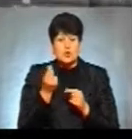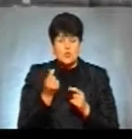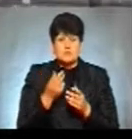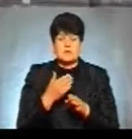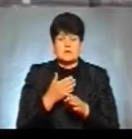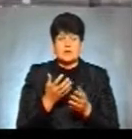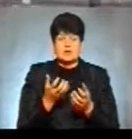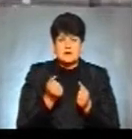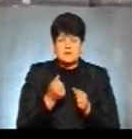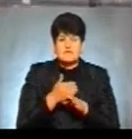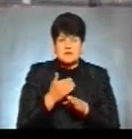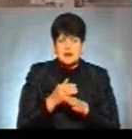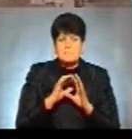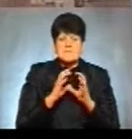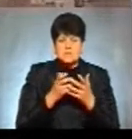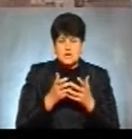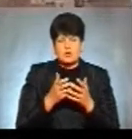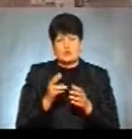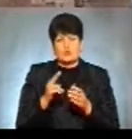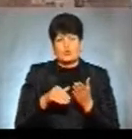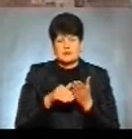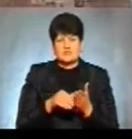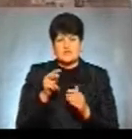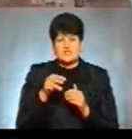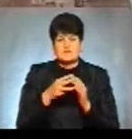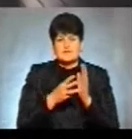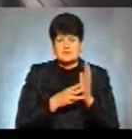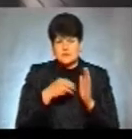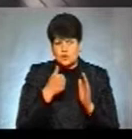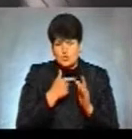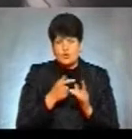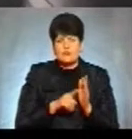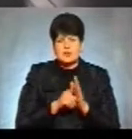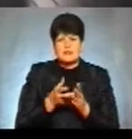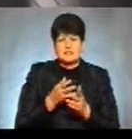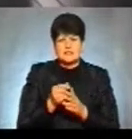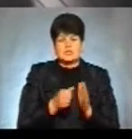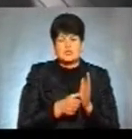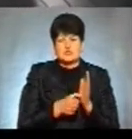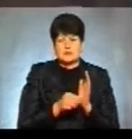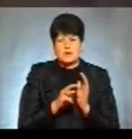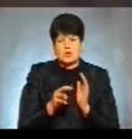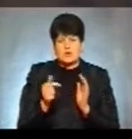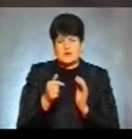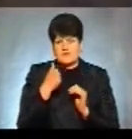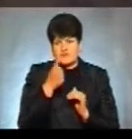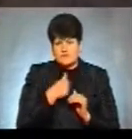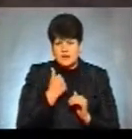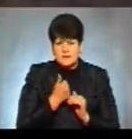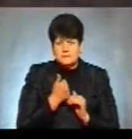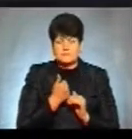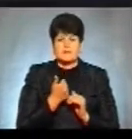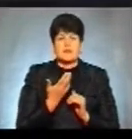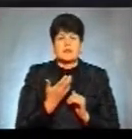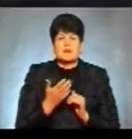виділяли міжнародні донори, з 2018-го платити за споруду почала Україна. Це близько 600 мільйонів гривень на рік. В агентстві з управління